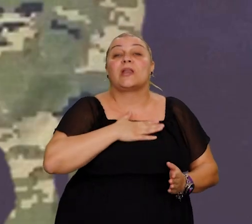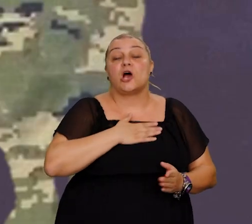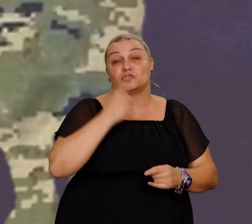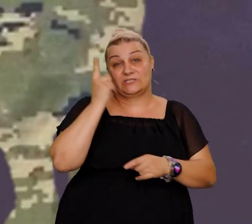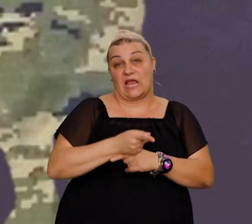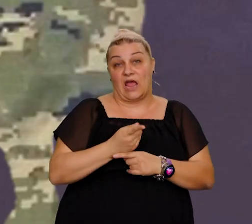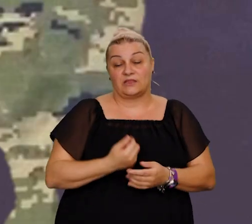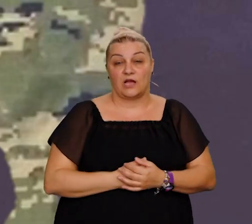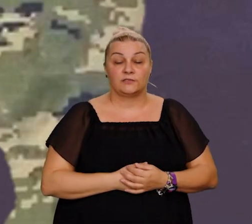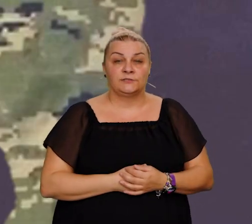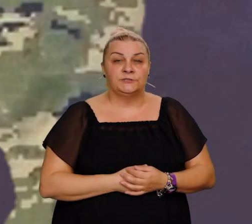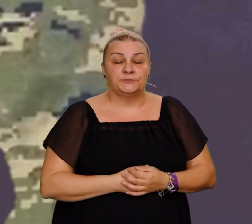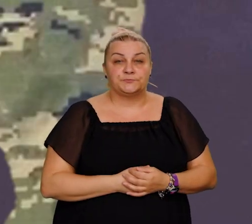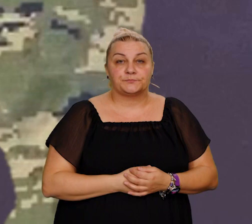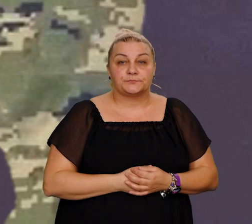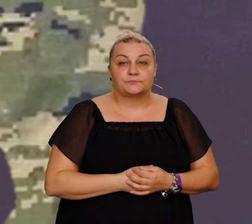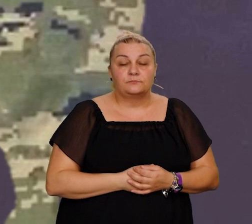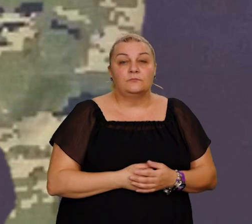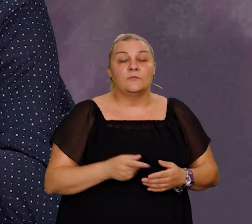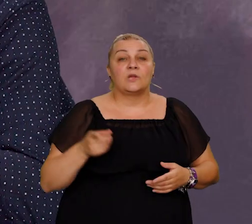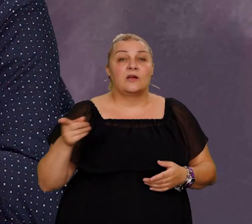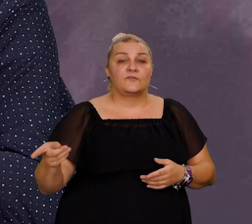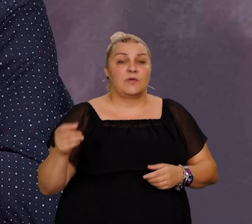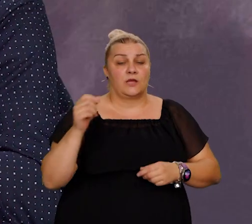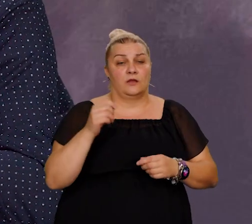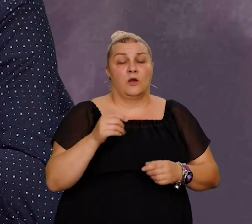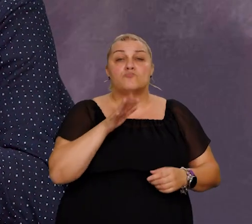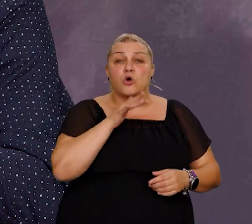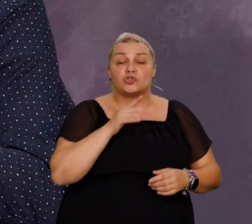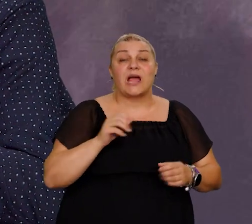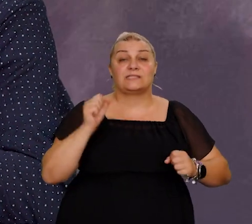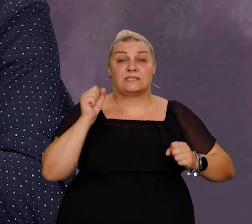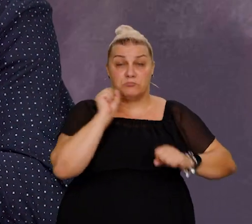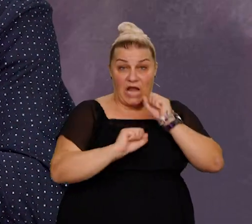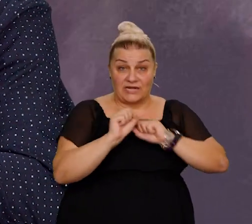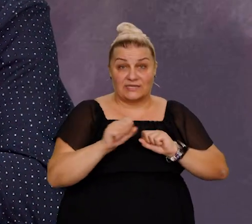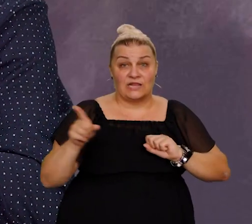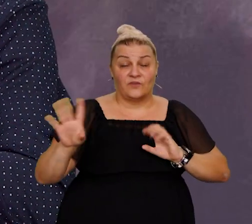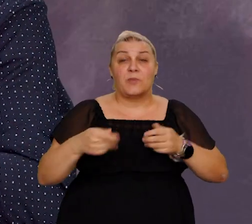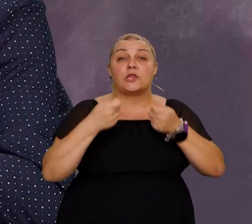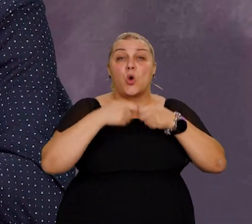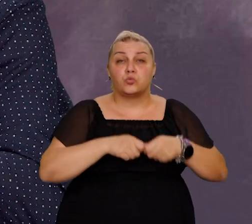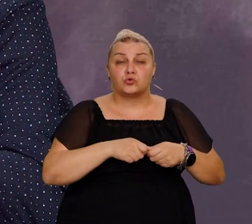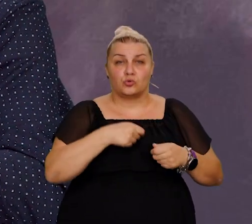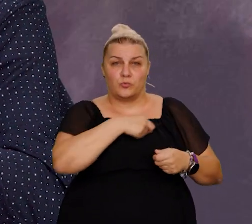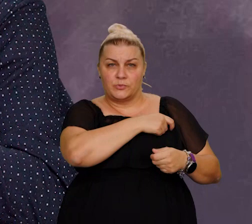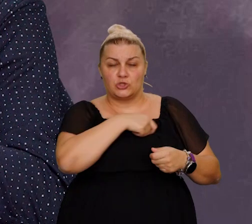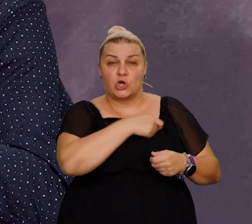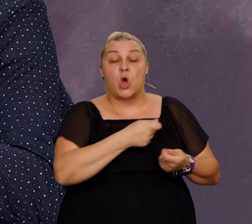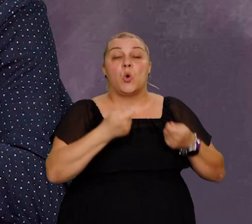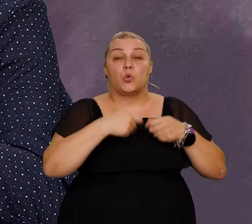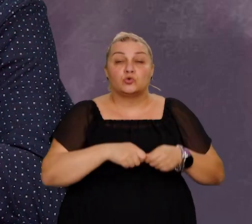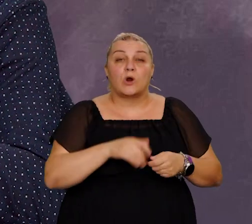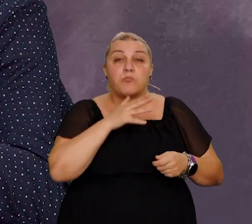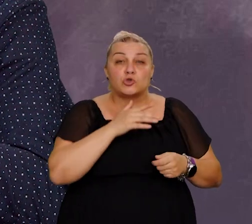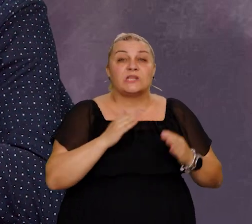zadatak. Vi, Kadro, Bošnjaci branitelji, imate svoju udrugu koja se zove, evo, piše na vašoj majici, Udruga